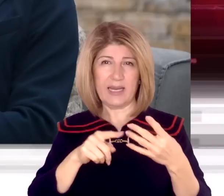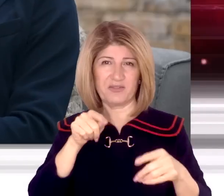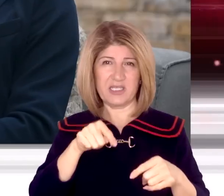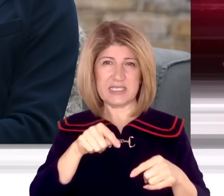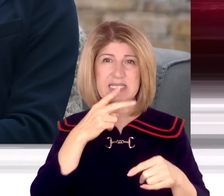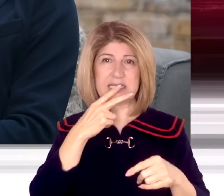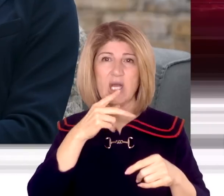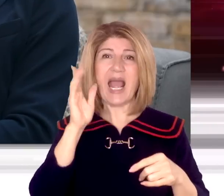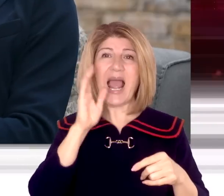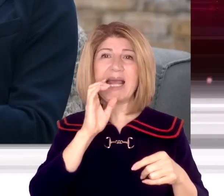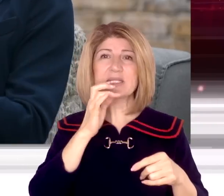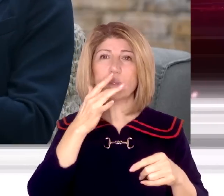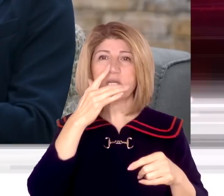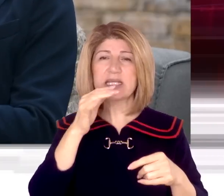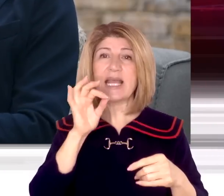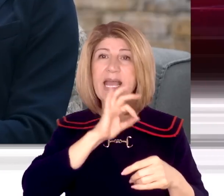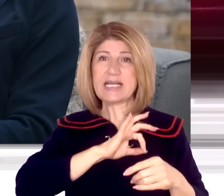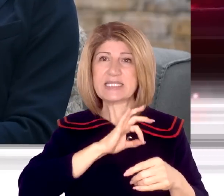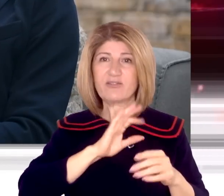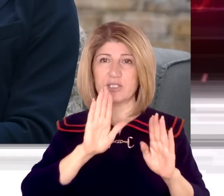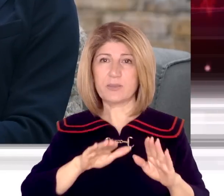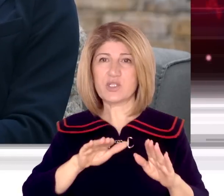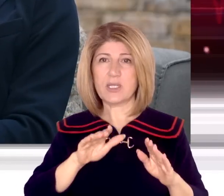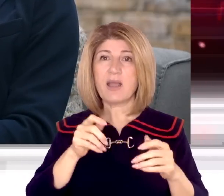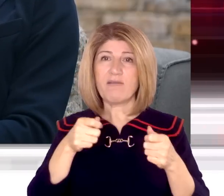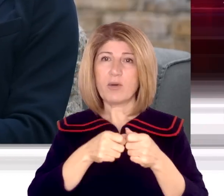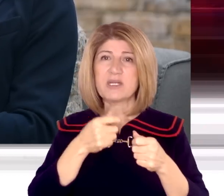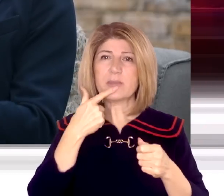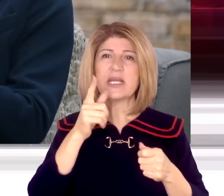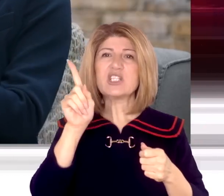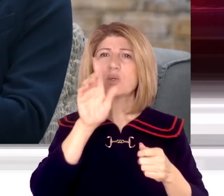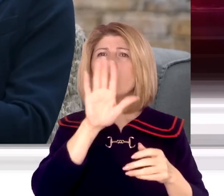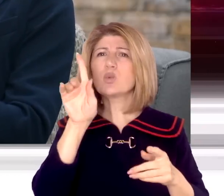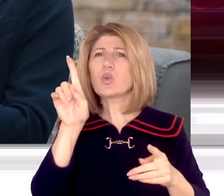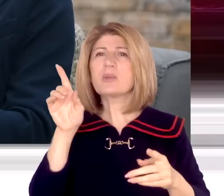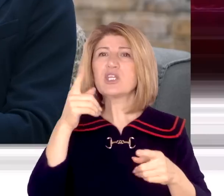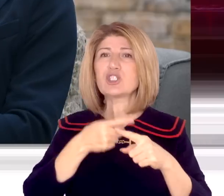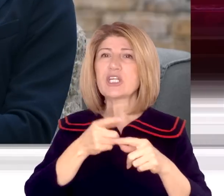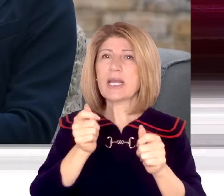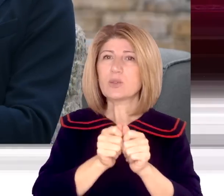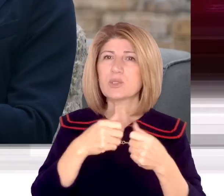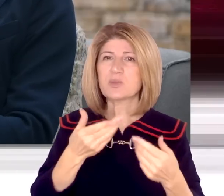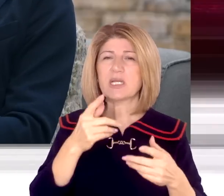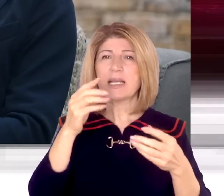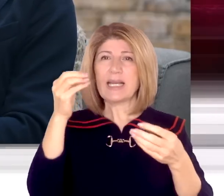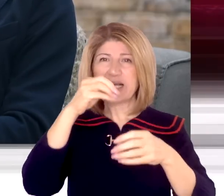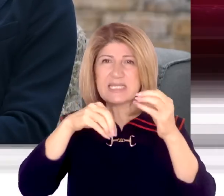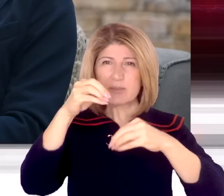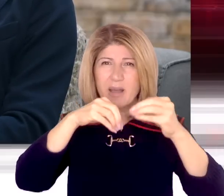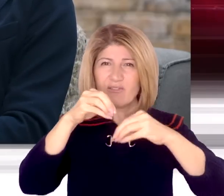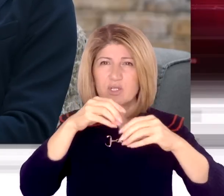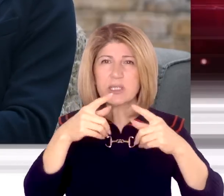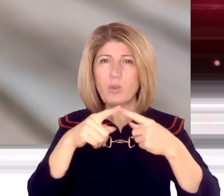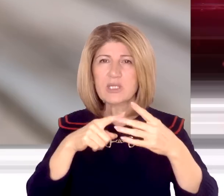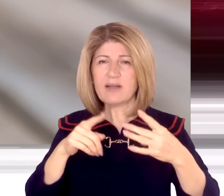مختلفی که توی ای سیگارت استفاده میشه، سیگار الکترونیکی استفاده میشه، بسته به اینکه چه کمپانی میسازه ممکنه ترکیبات مختلفی